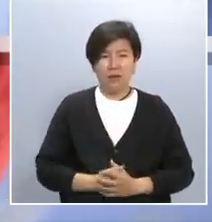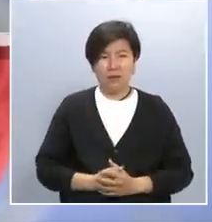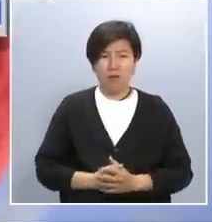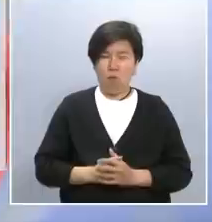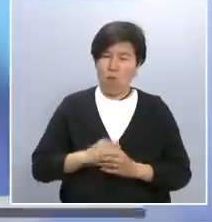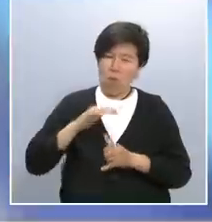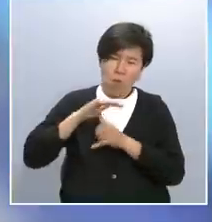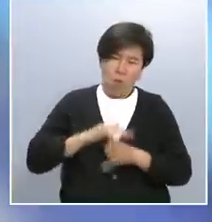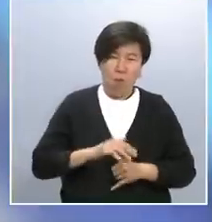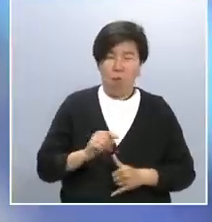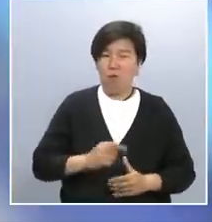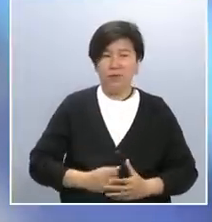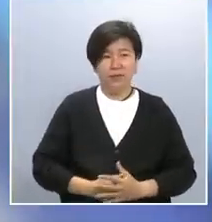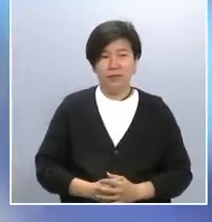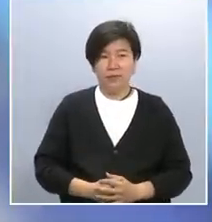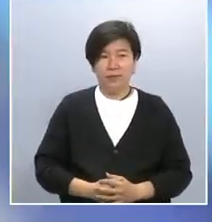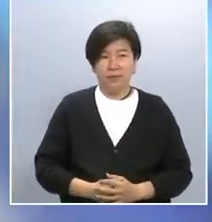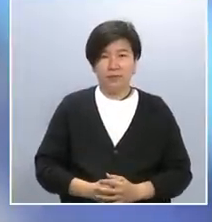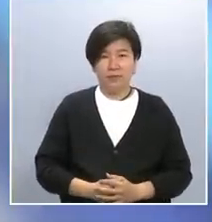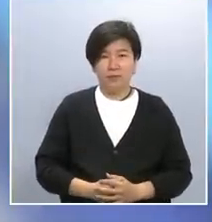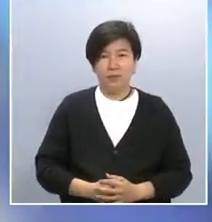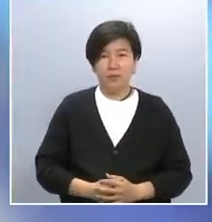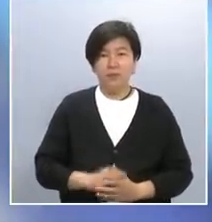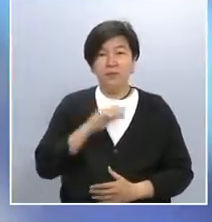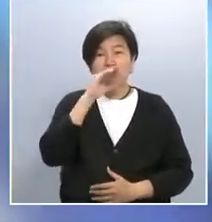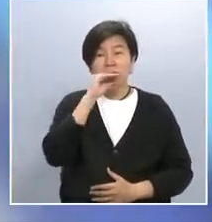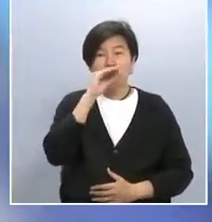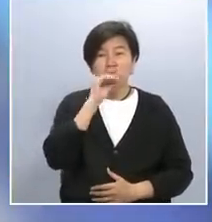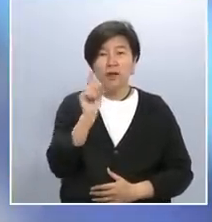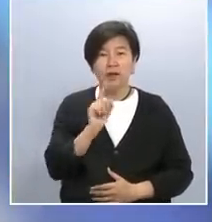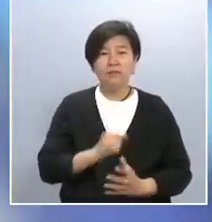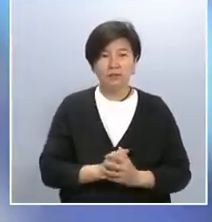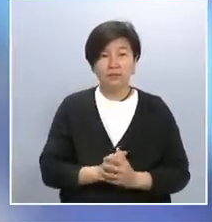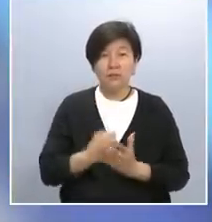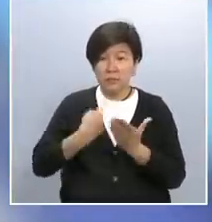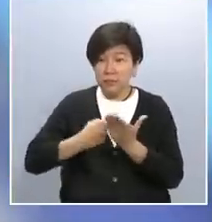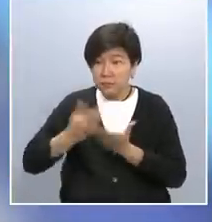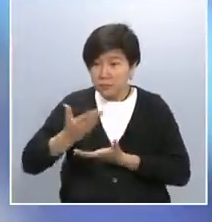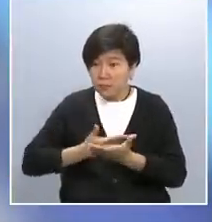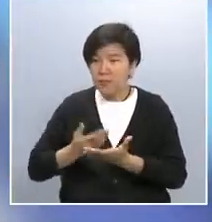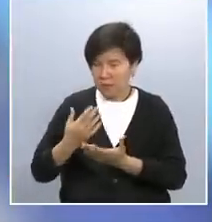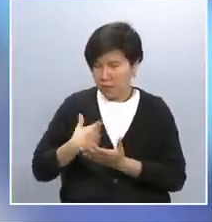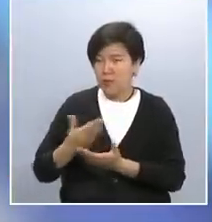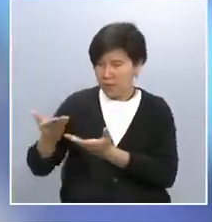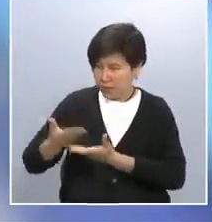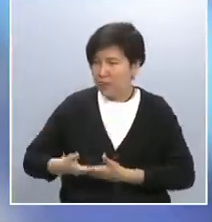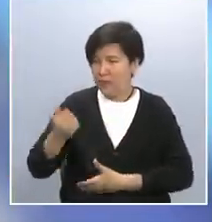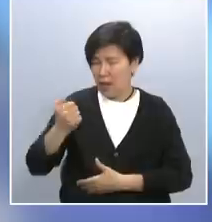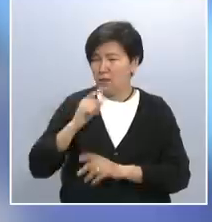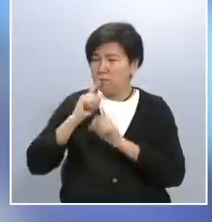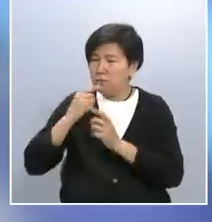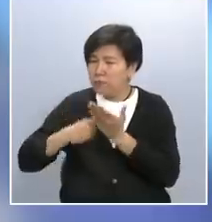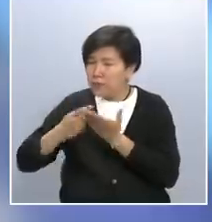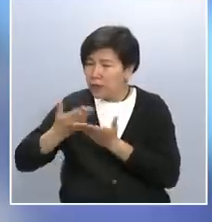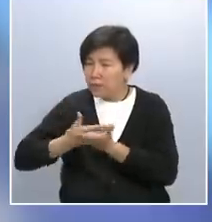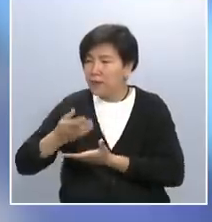ซ้ำยังบอกด้วยนะคะบอกว่ายินดีให้คำปรึกษากับน้องไอซ์นะคะในฐานะที่เป็นคน